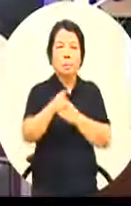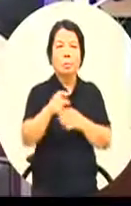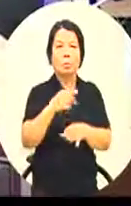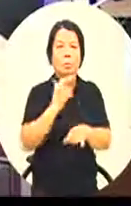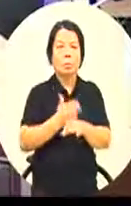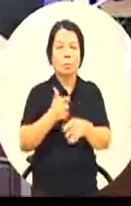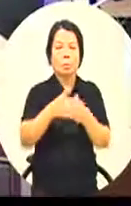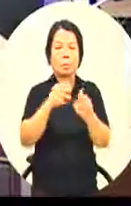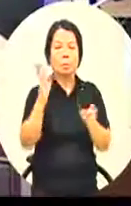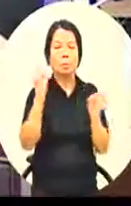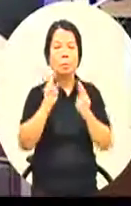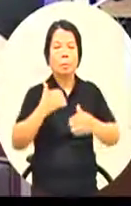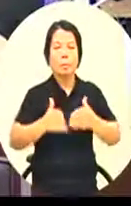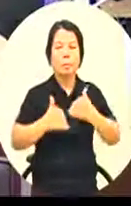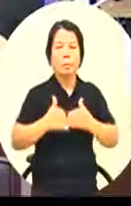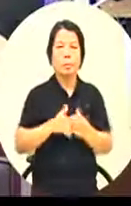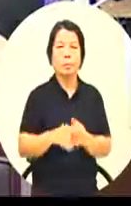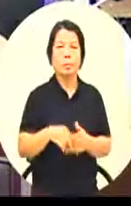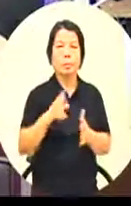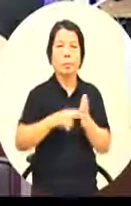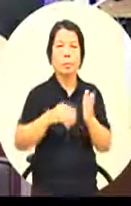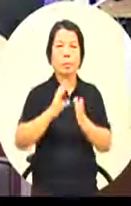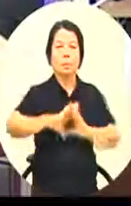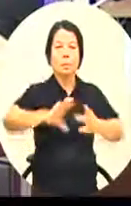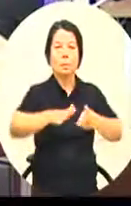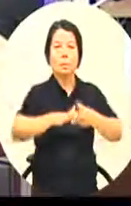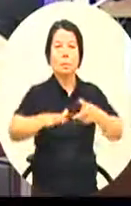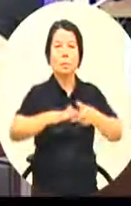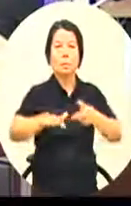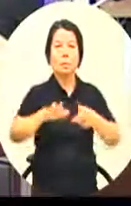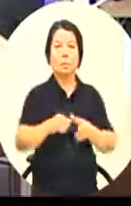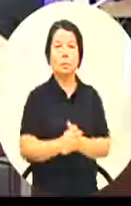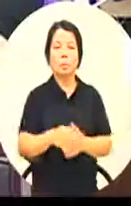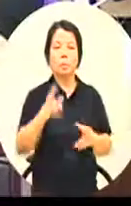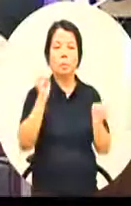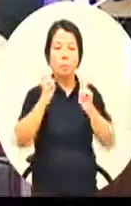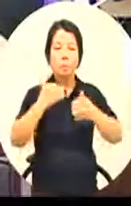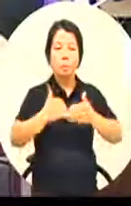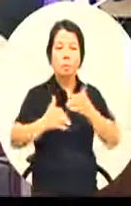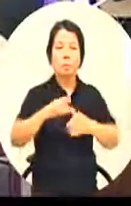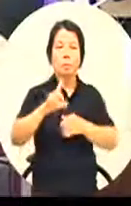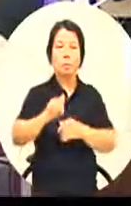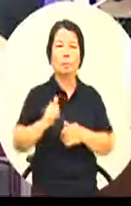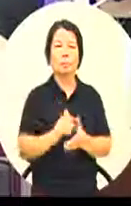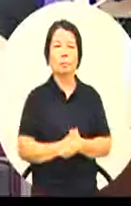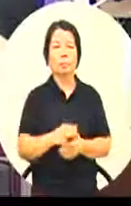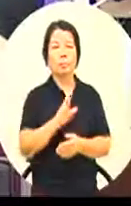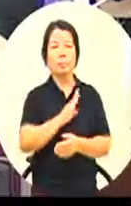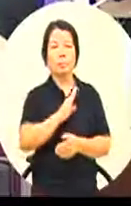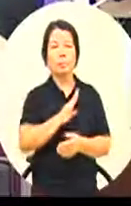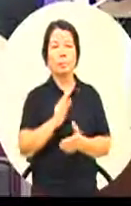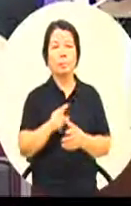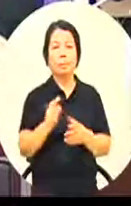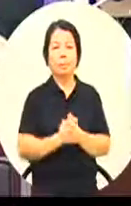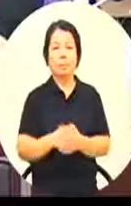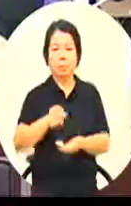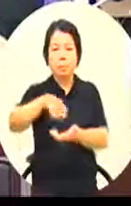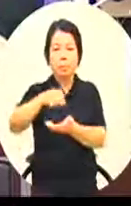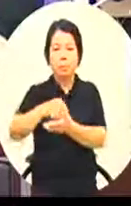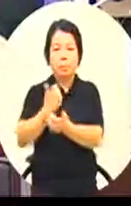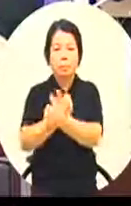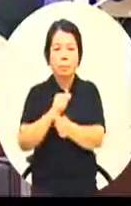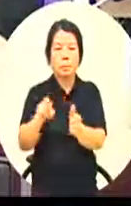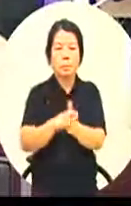乐班的啊，比如五湖国小有一些音乐老师。那当然他们在笔试完以后，他们